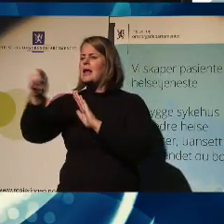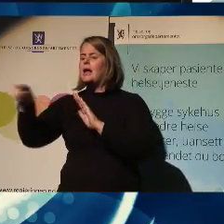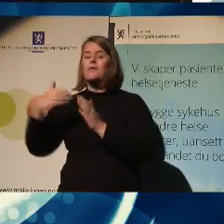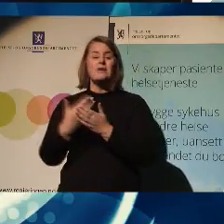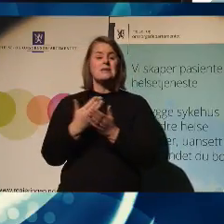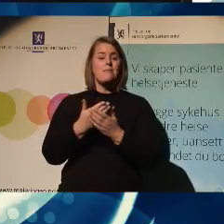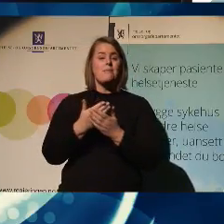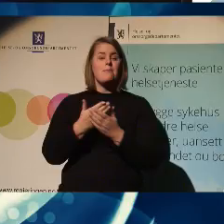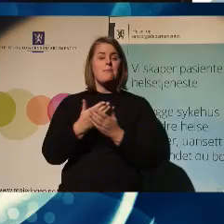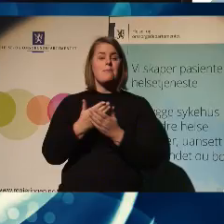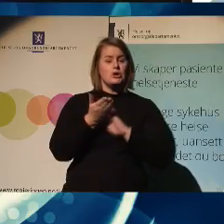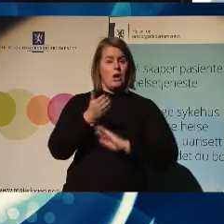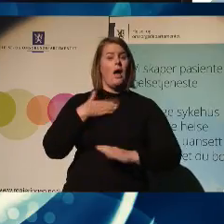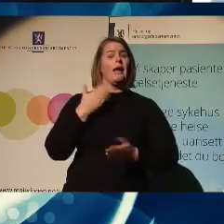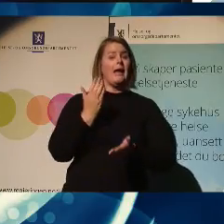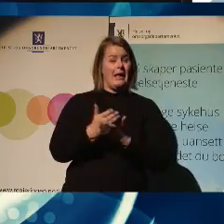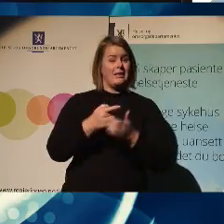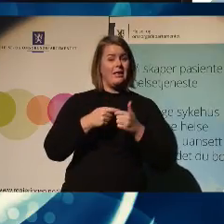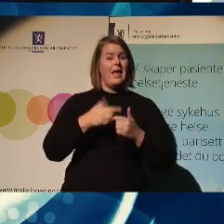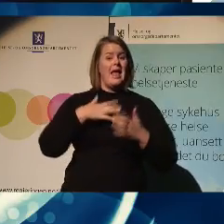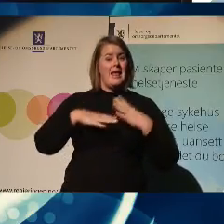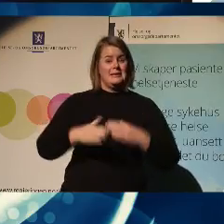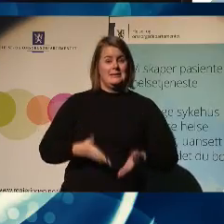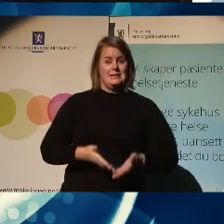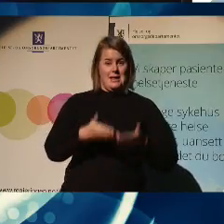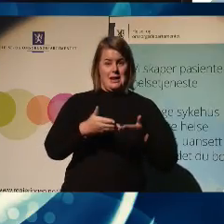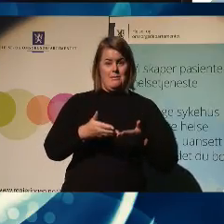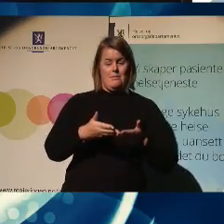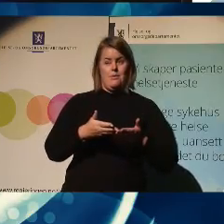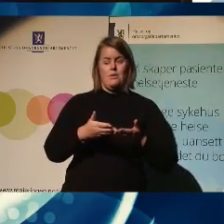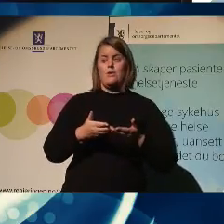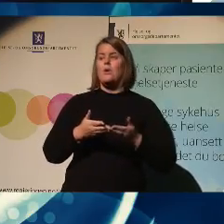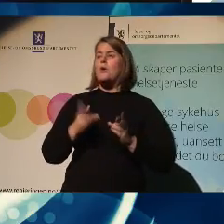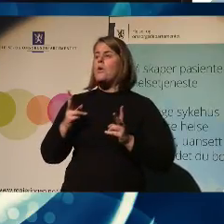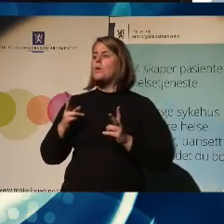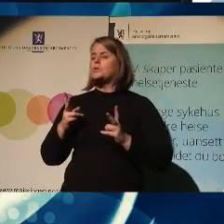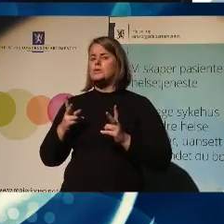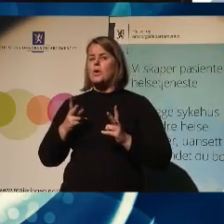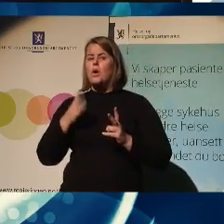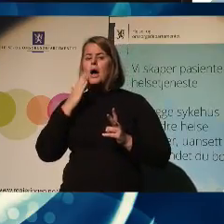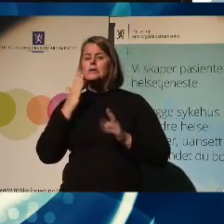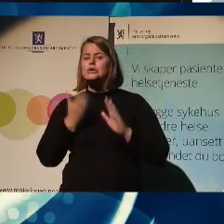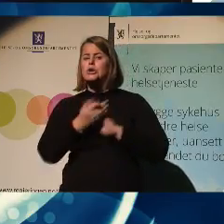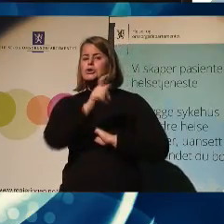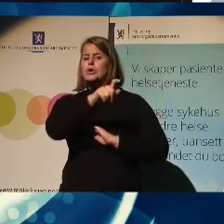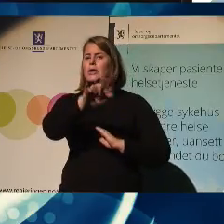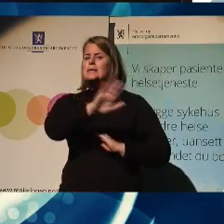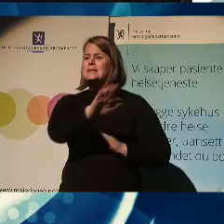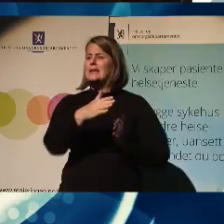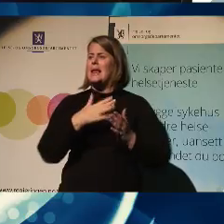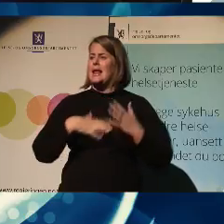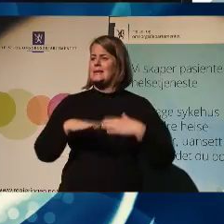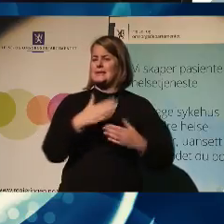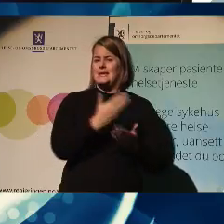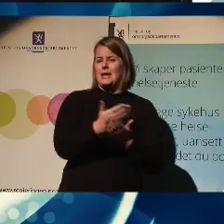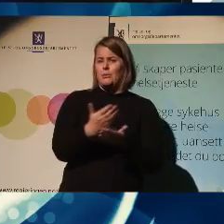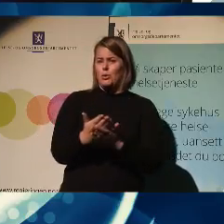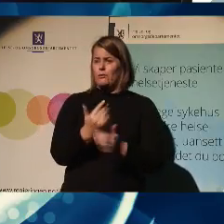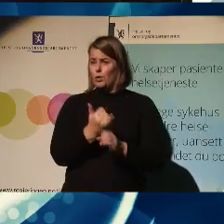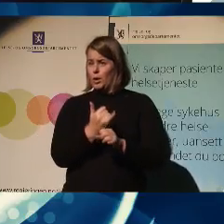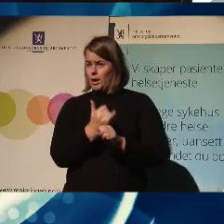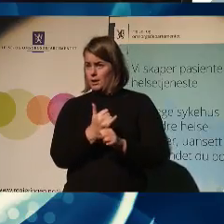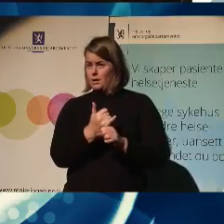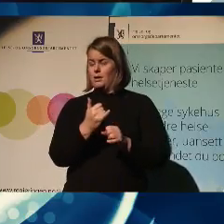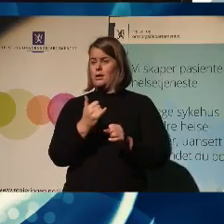asylsøkere har rett til helse. Man snakket også om da asylsøkeres helsetilbud, om hvordan det og